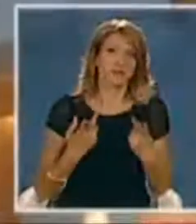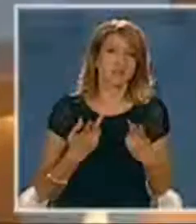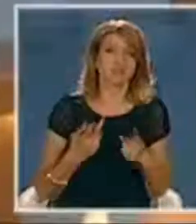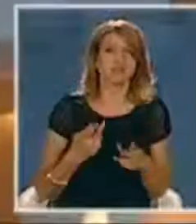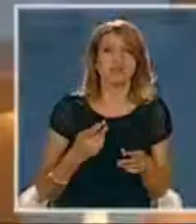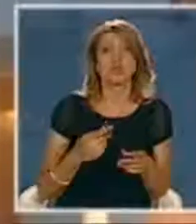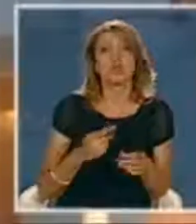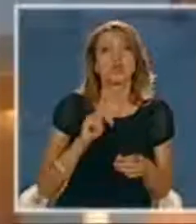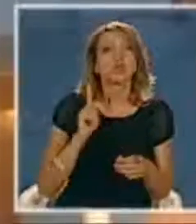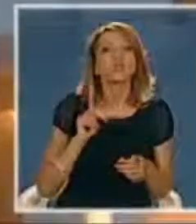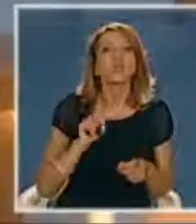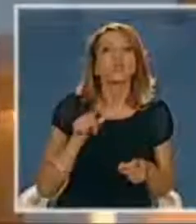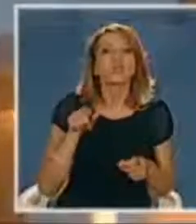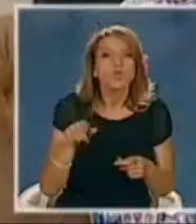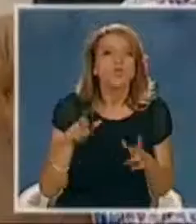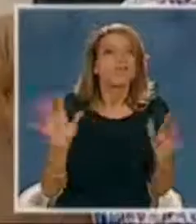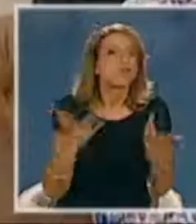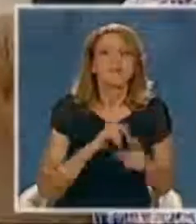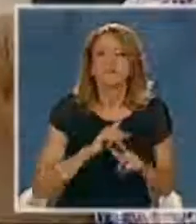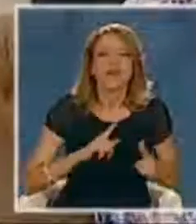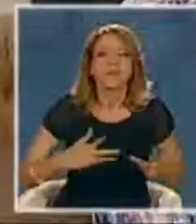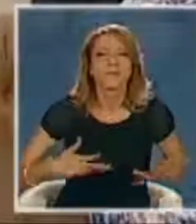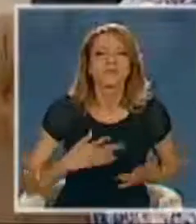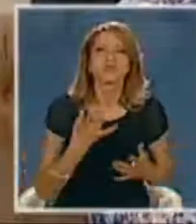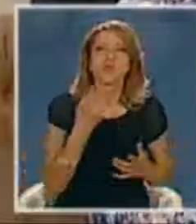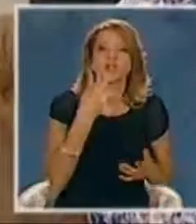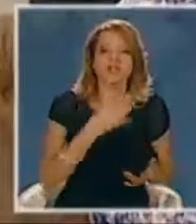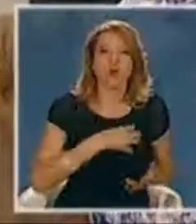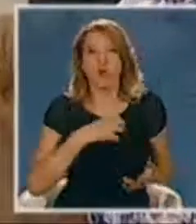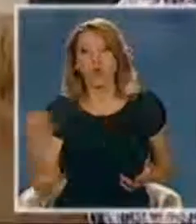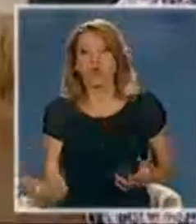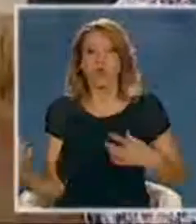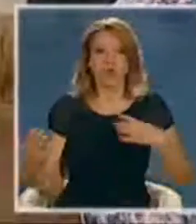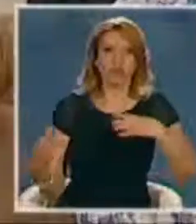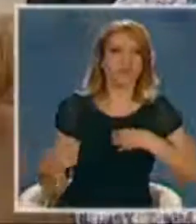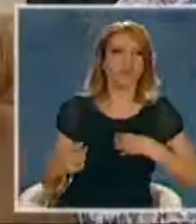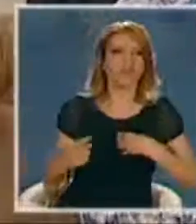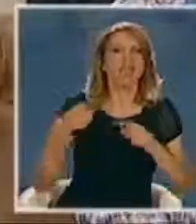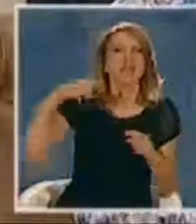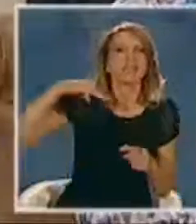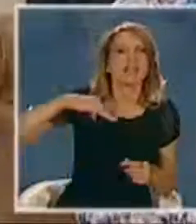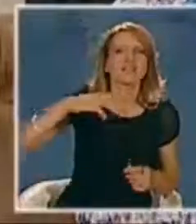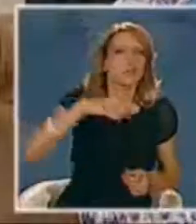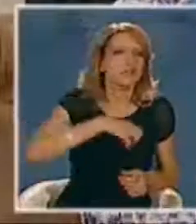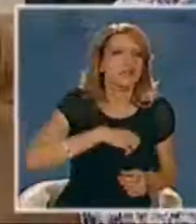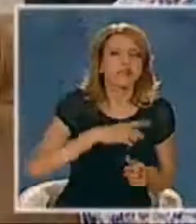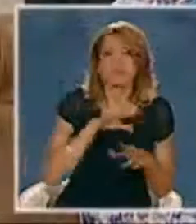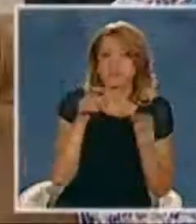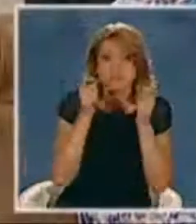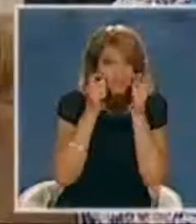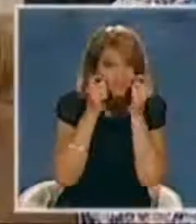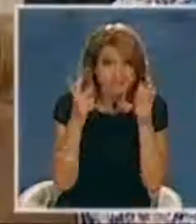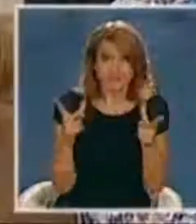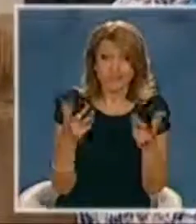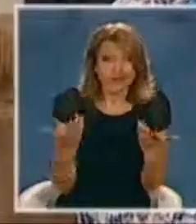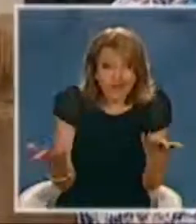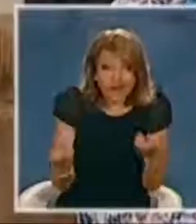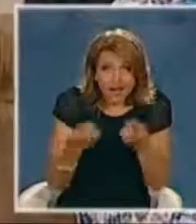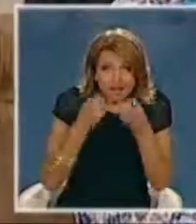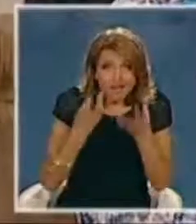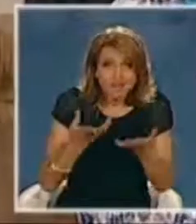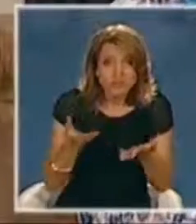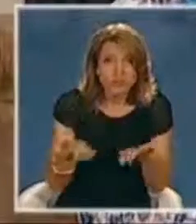което работи. Но той не е вече в списъка за трансплантация. Това което са е, факти. Да, и те са учудени как е възможно това